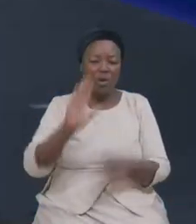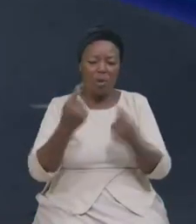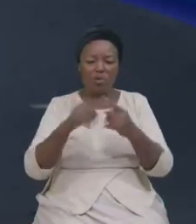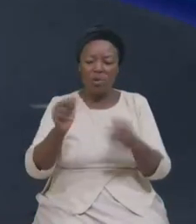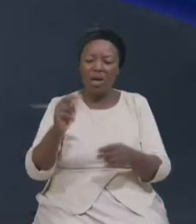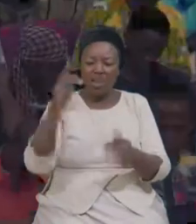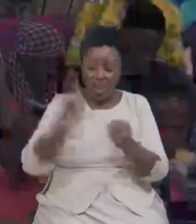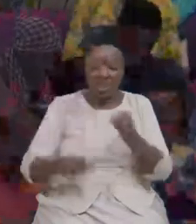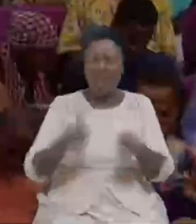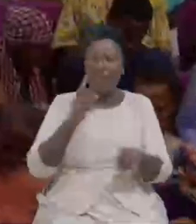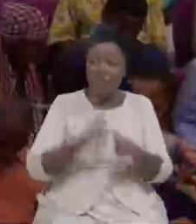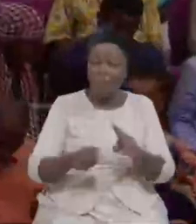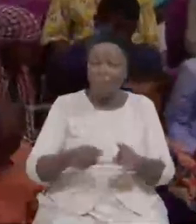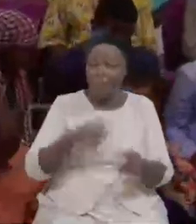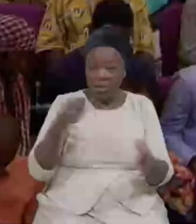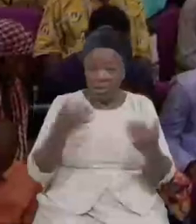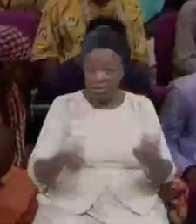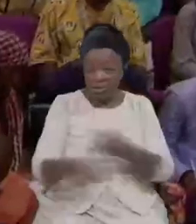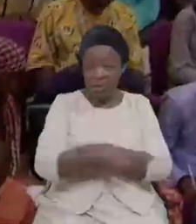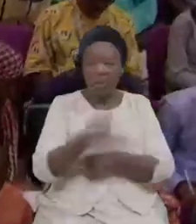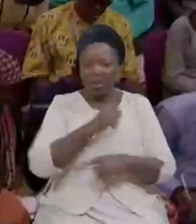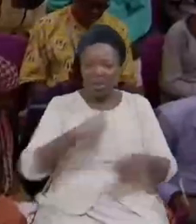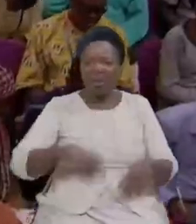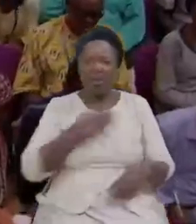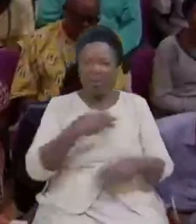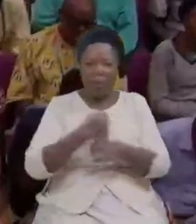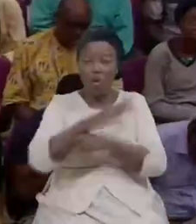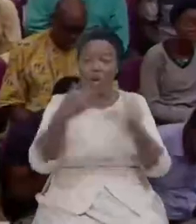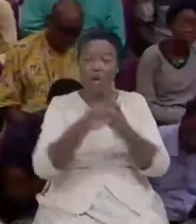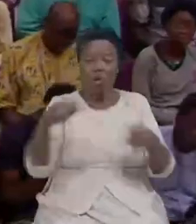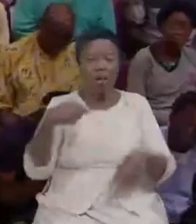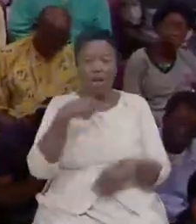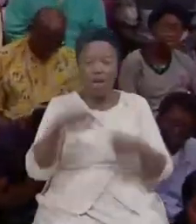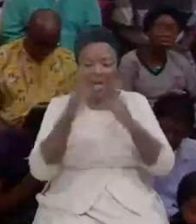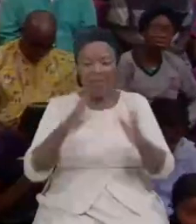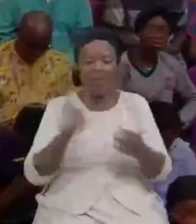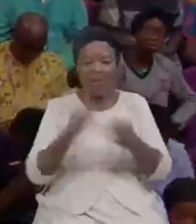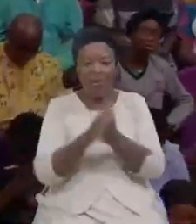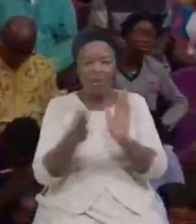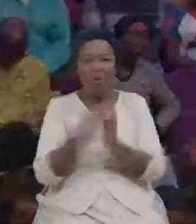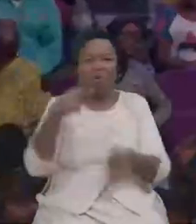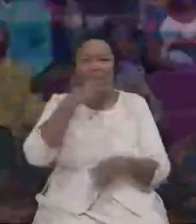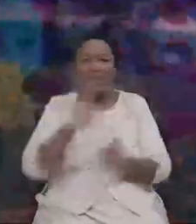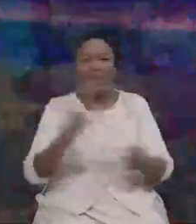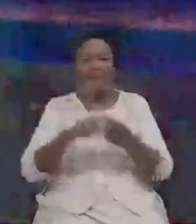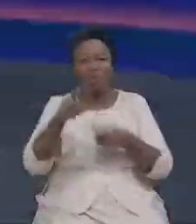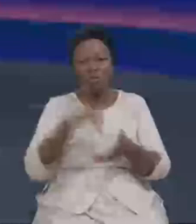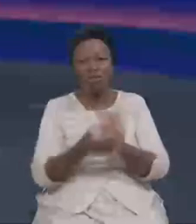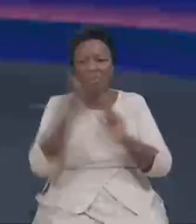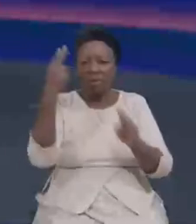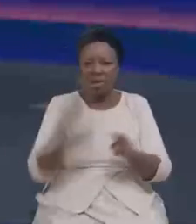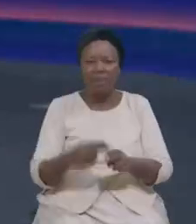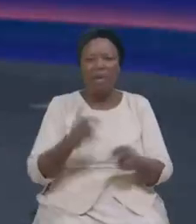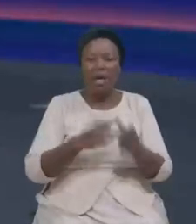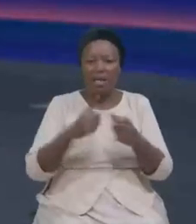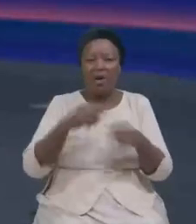toi. Quelle que soit leur audace, quelle que soit leur méchanceté, leur cruauté, leur anarchie,